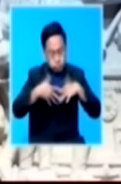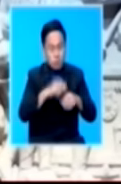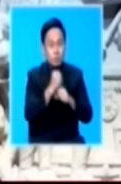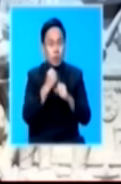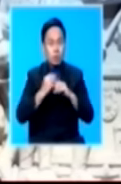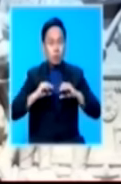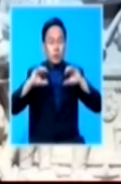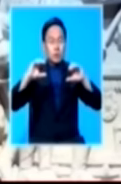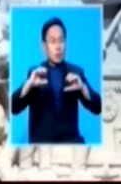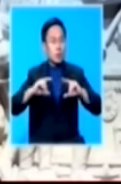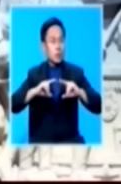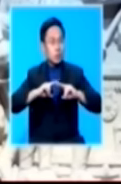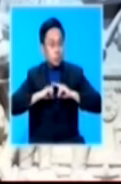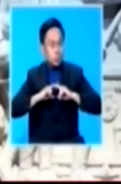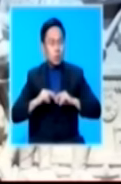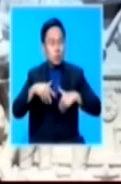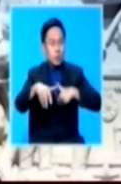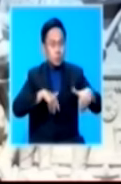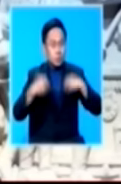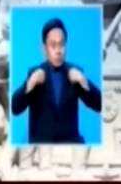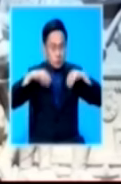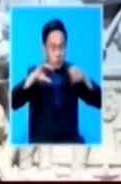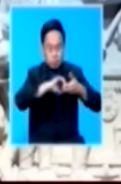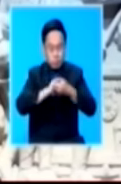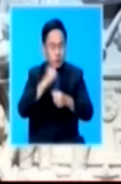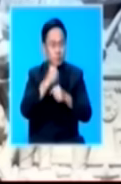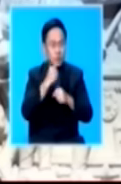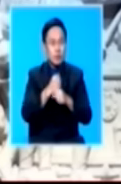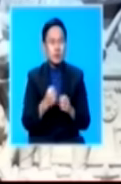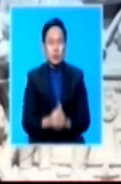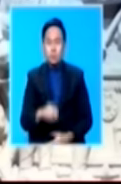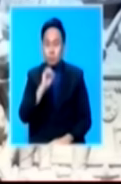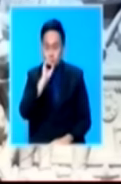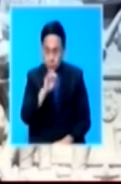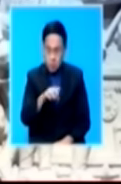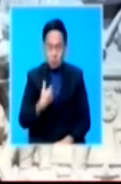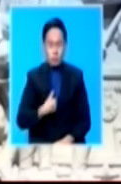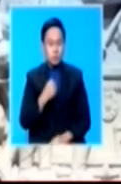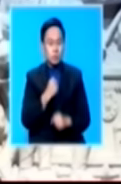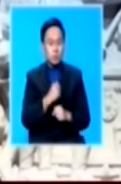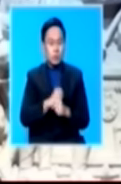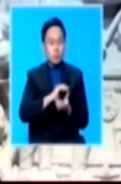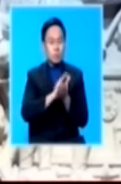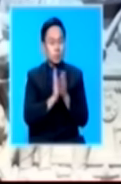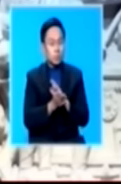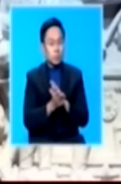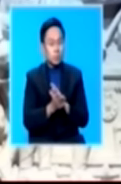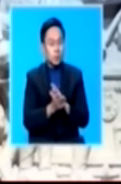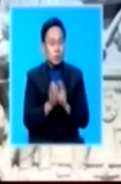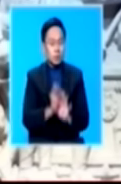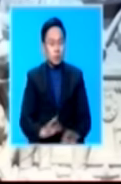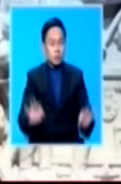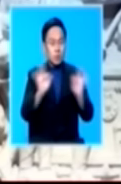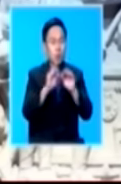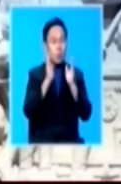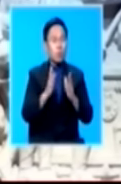รัฐประชาชนและเอกชนซึ่งเคยกล่าวไว้แล้วว่าเราจะต้องดำเนินการปฏิรูปครั้งสำคัญของประเทศนะครับภายใต้นโ